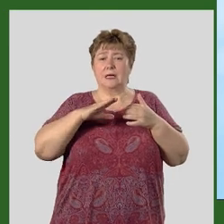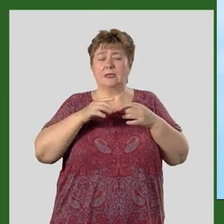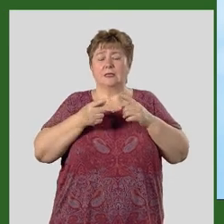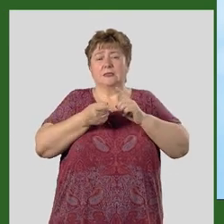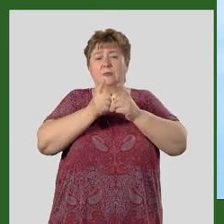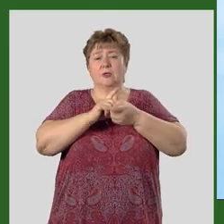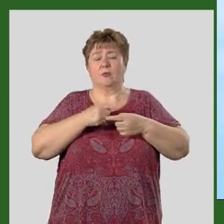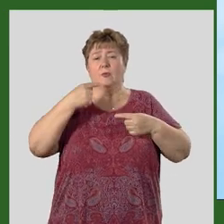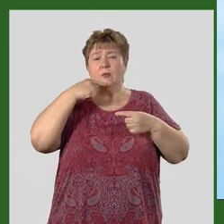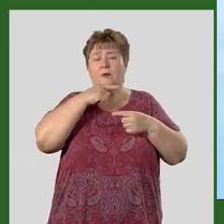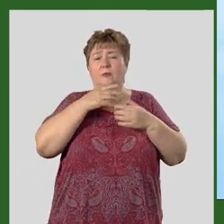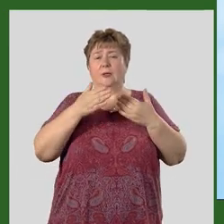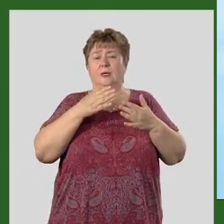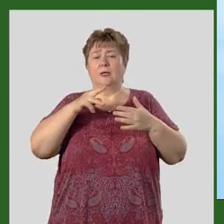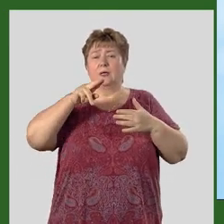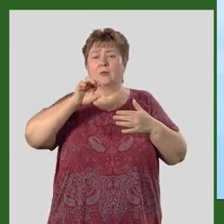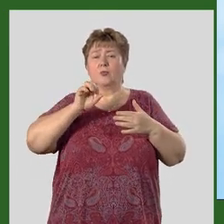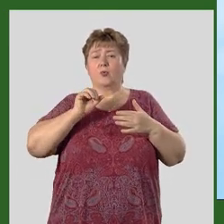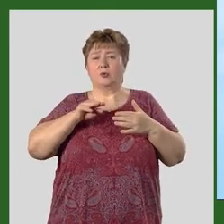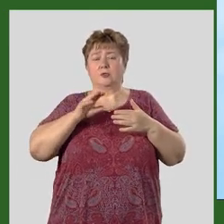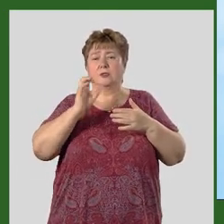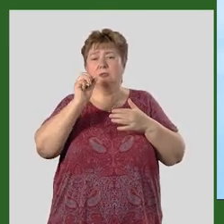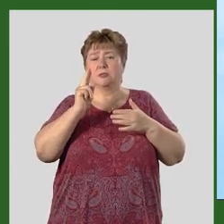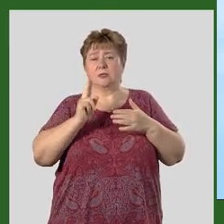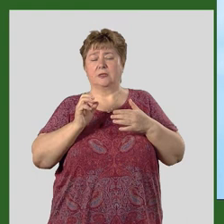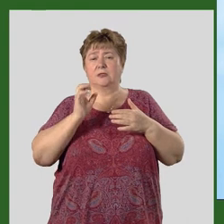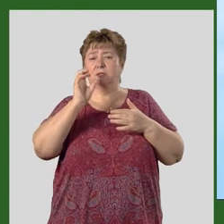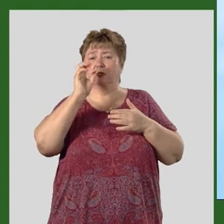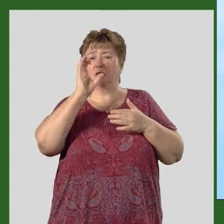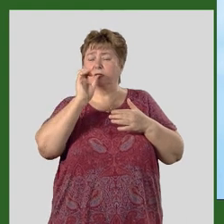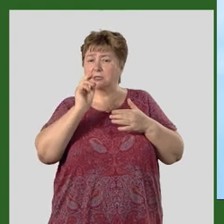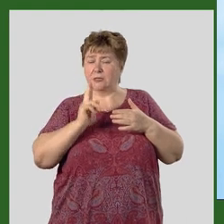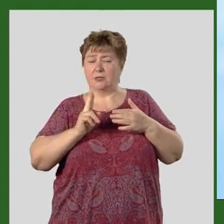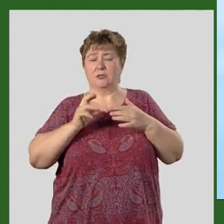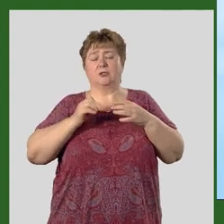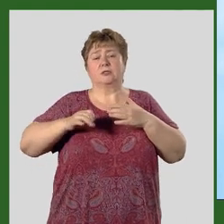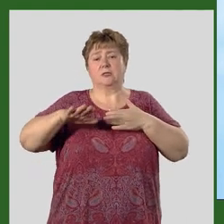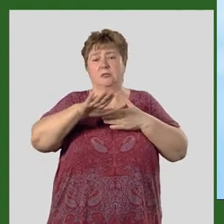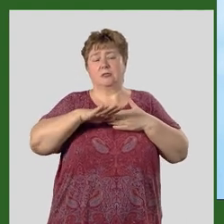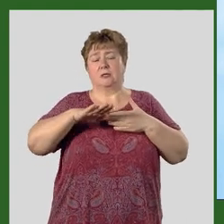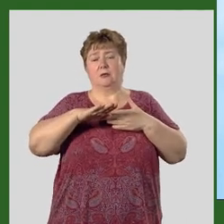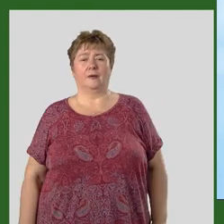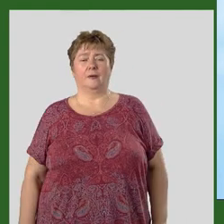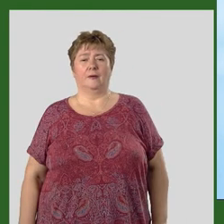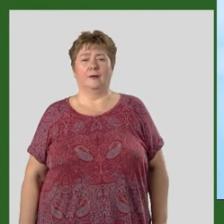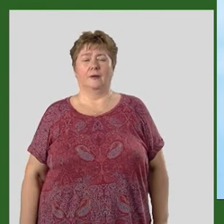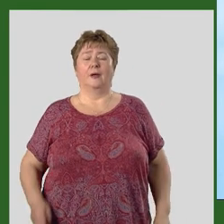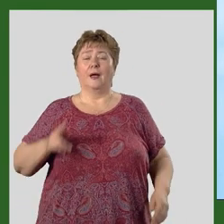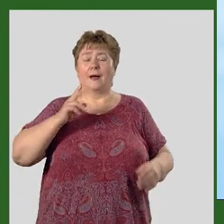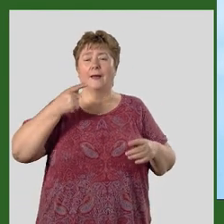переходной экономикой или постсоциалистические и социалистические страны.